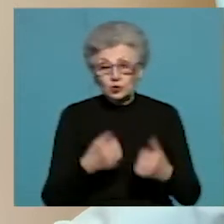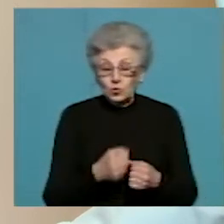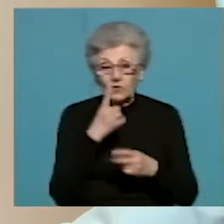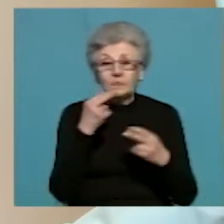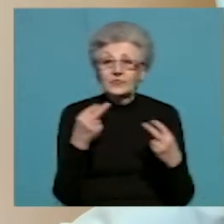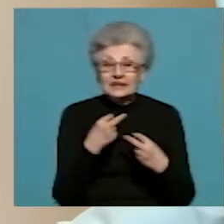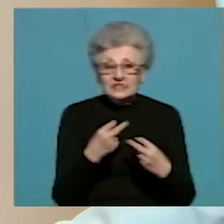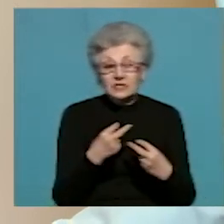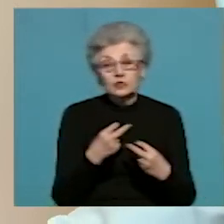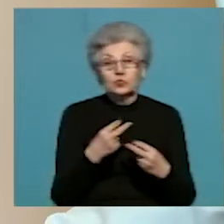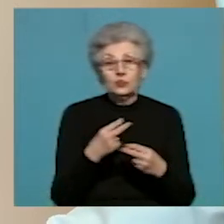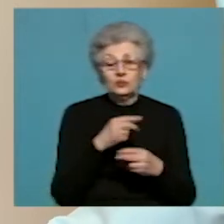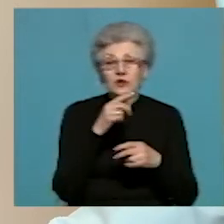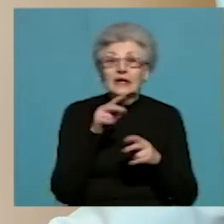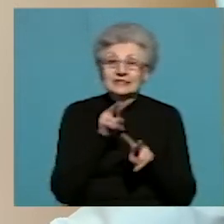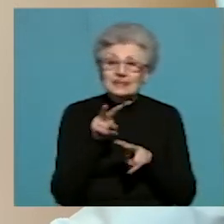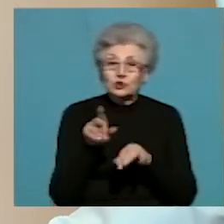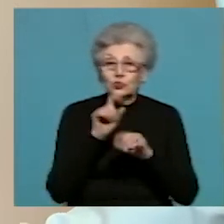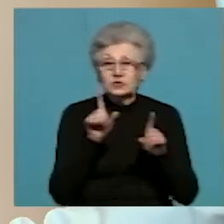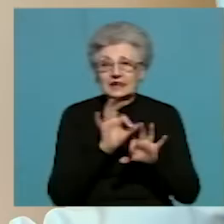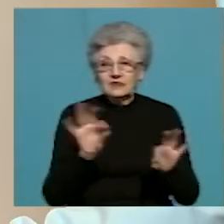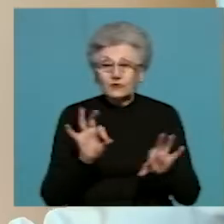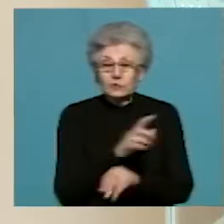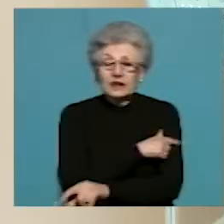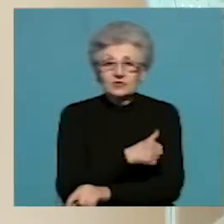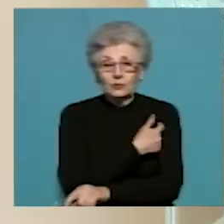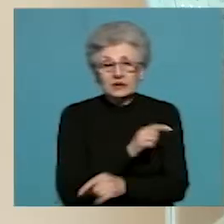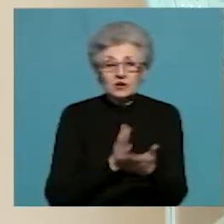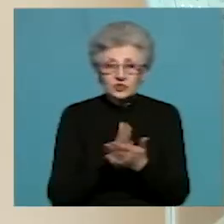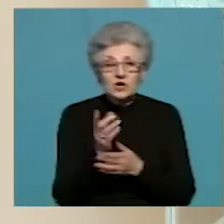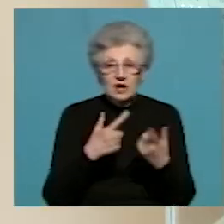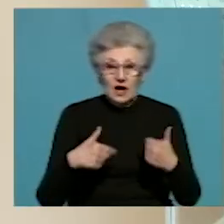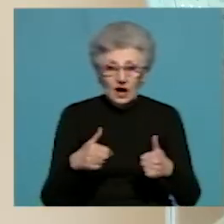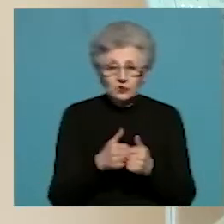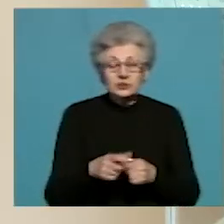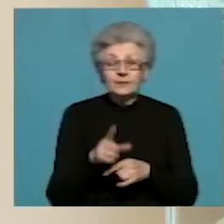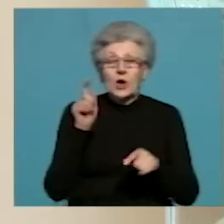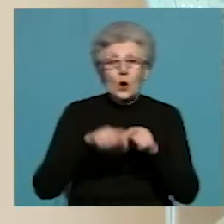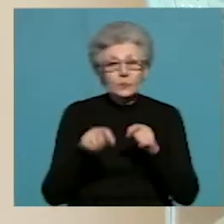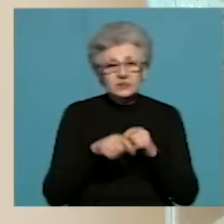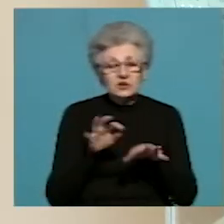слідкують за інформацією в медичній галузі. Обстежень проводиться багато,